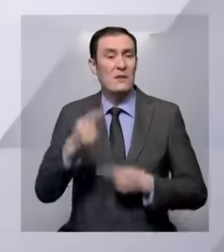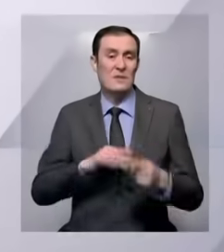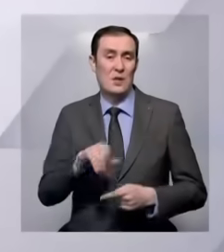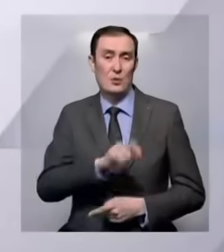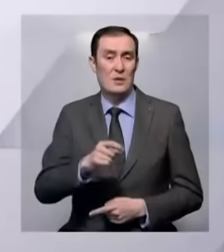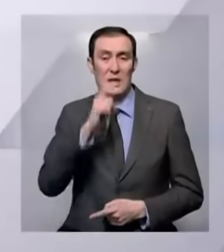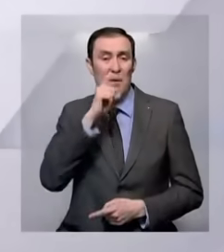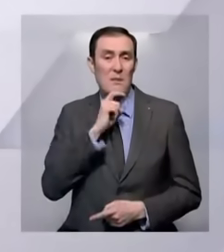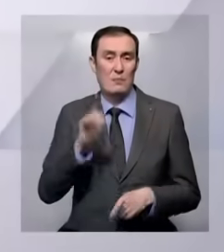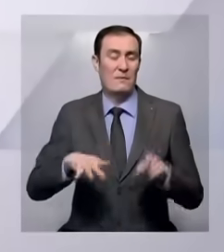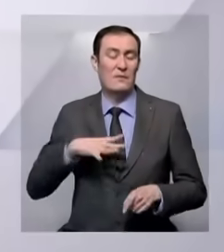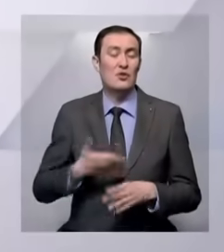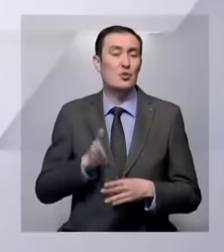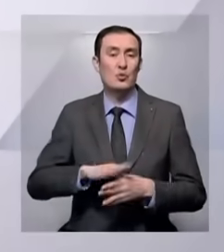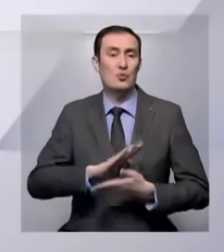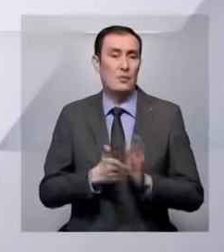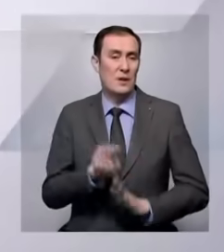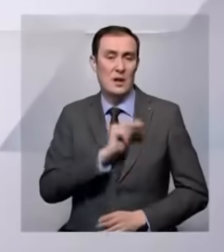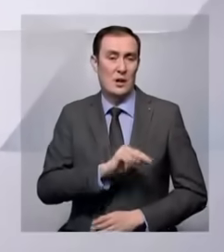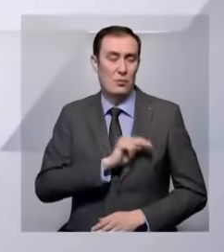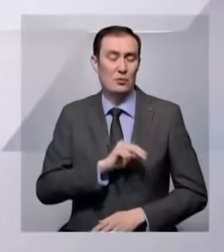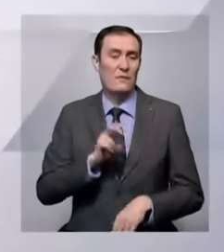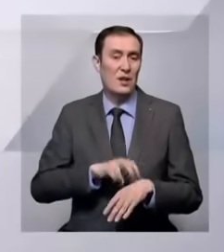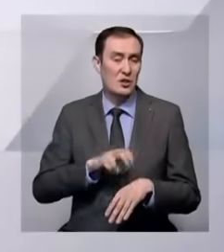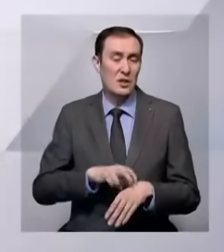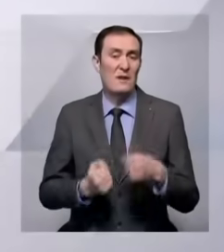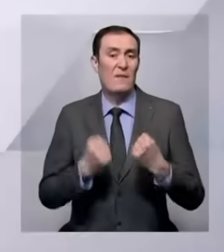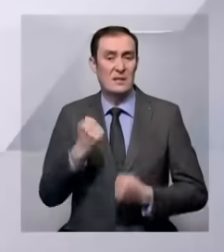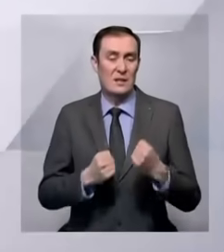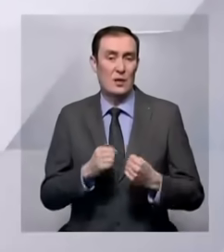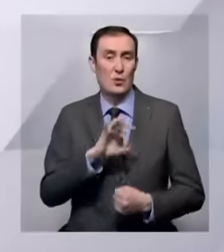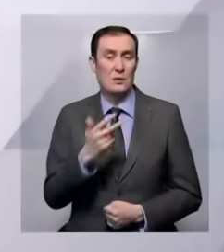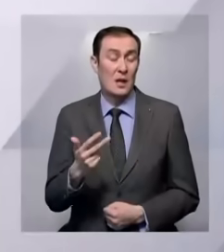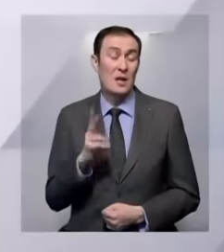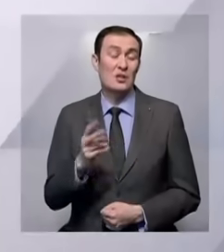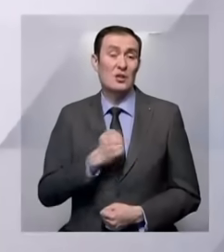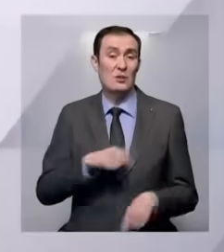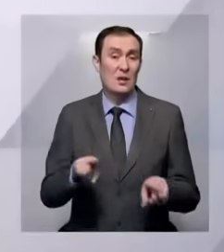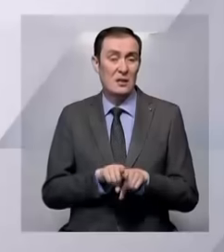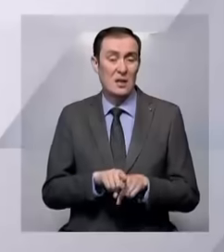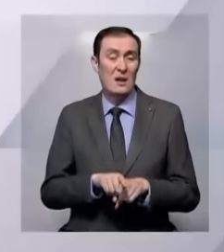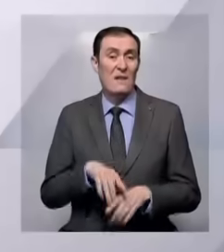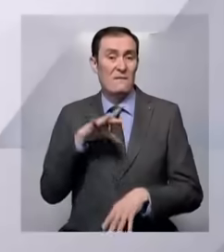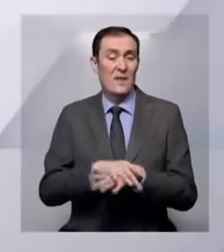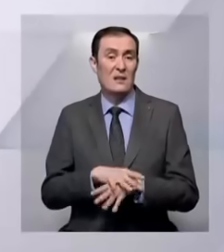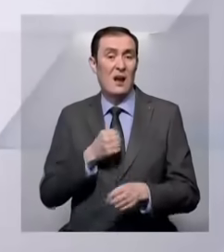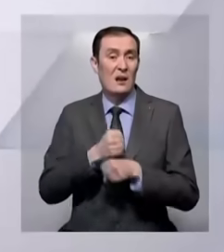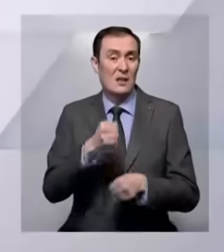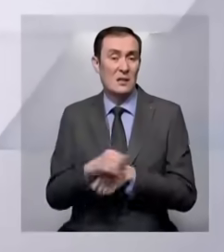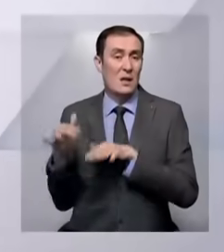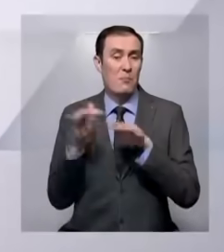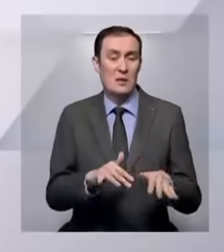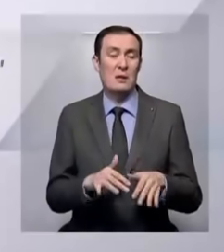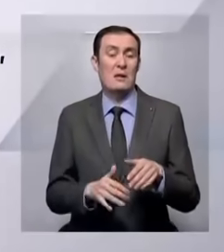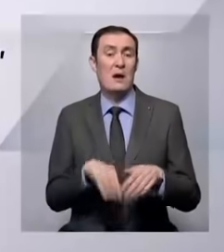граждане понимают, в каких тяжелых условиях работают наши фельдшеры и водители 103. К сожалению, подобные случаи агрессии, нападения на